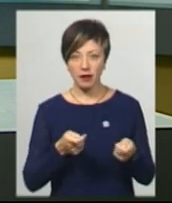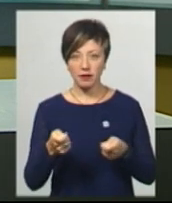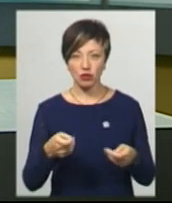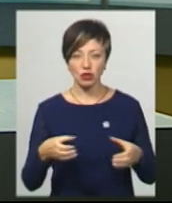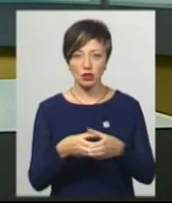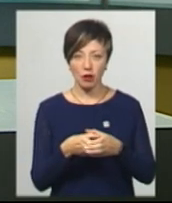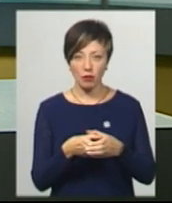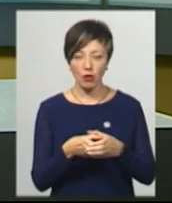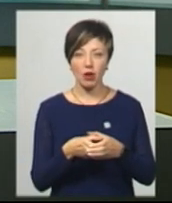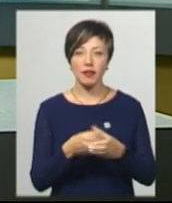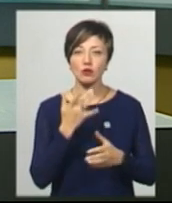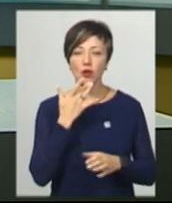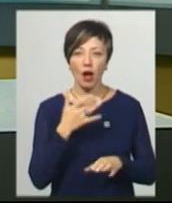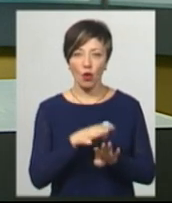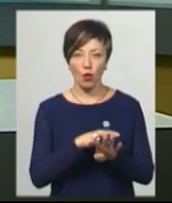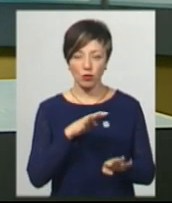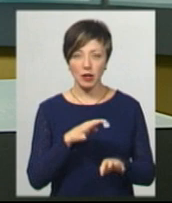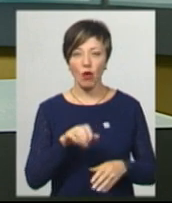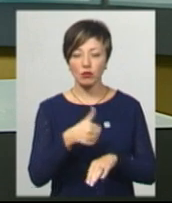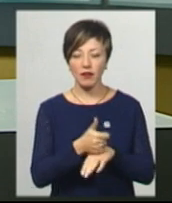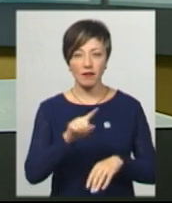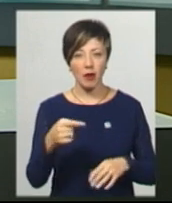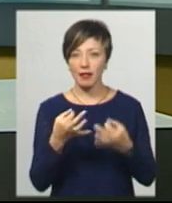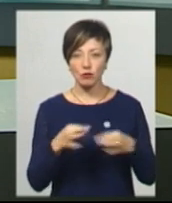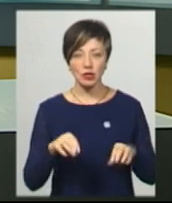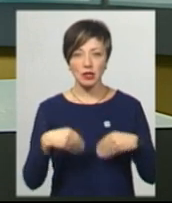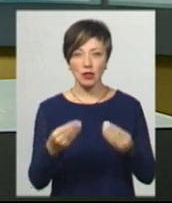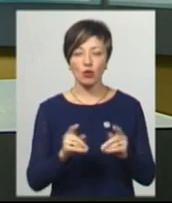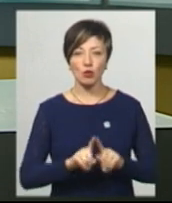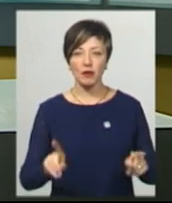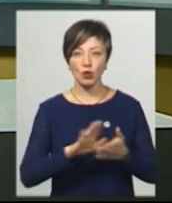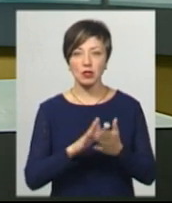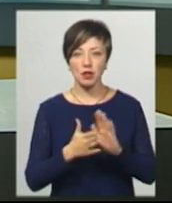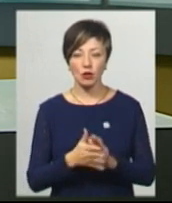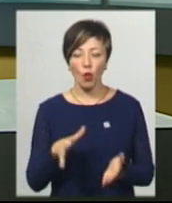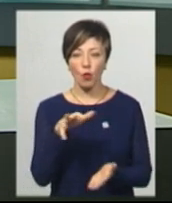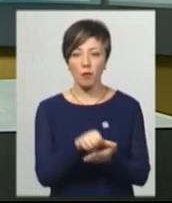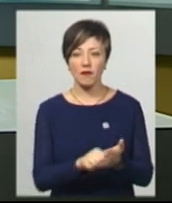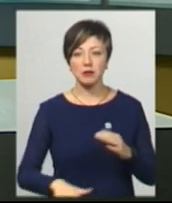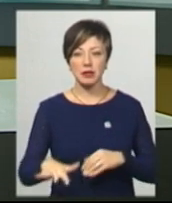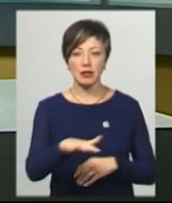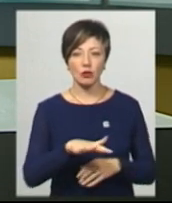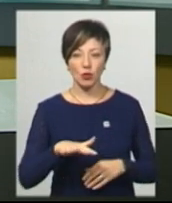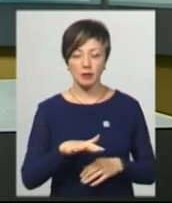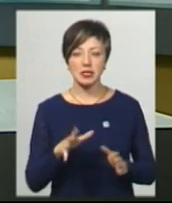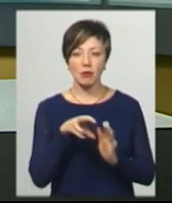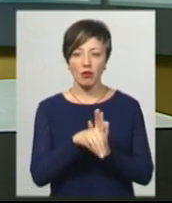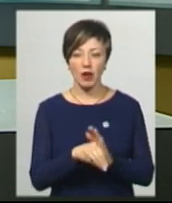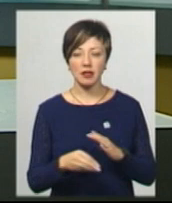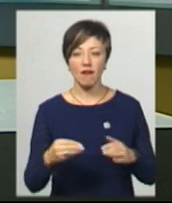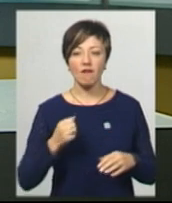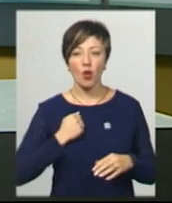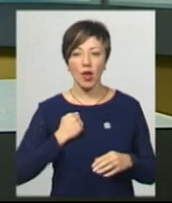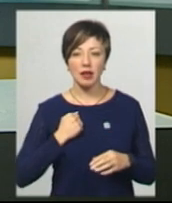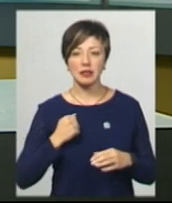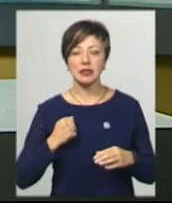Єгор Денисов. Серед основних вимог – не допустити надання особливого статусу окупованим територіям, запровадити воєнний стан